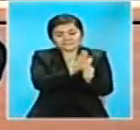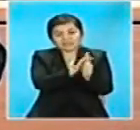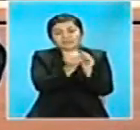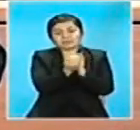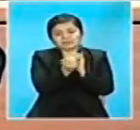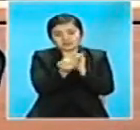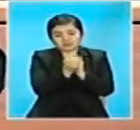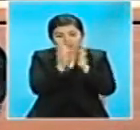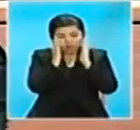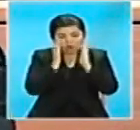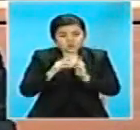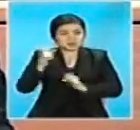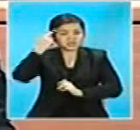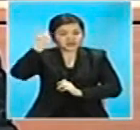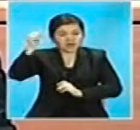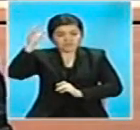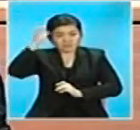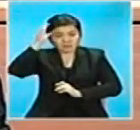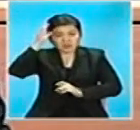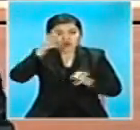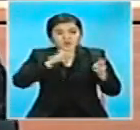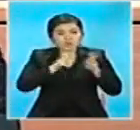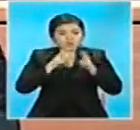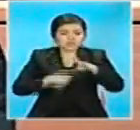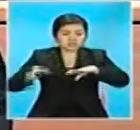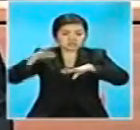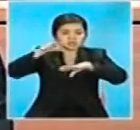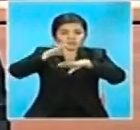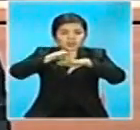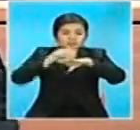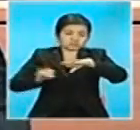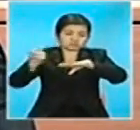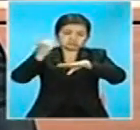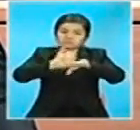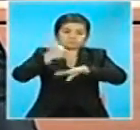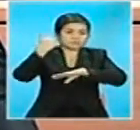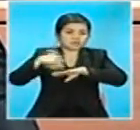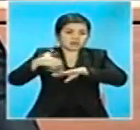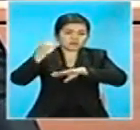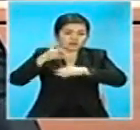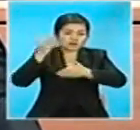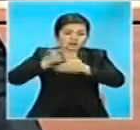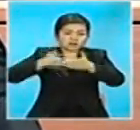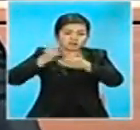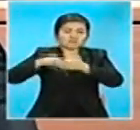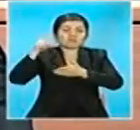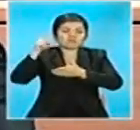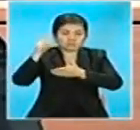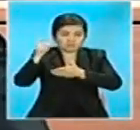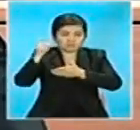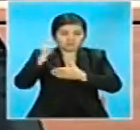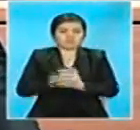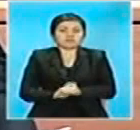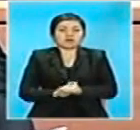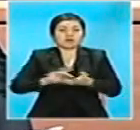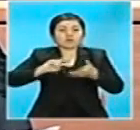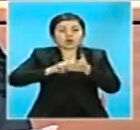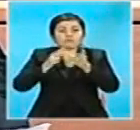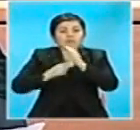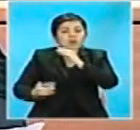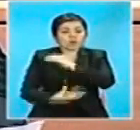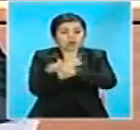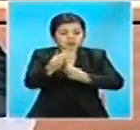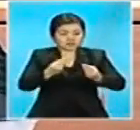นที่มีความรู้ความสามารถเนี่ยนะครับไม่สามารถที่จะเข้าสู่ตำแหน่งได้นะครับซึ่งก็ถือว่าเป็นการปิดกั้น